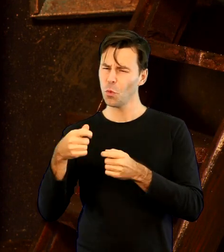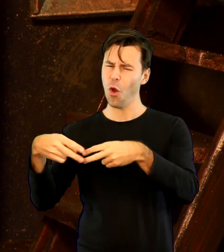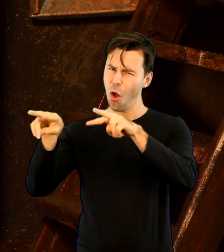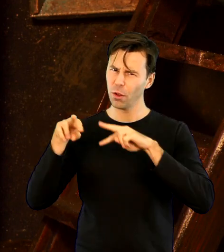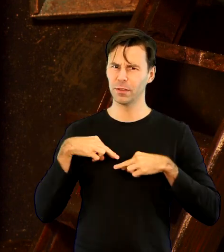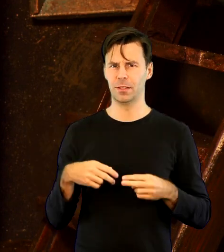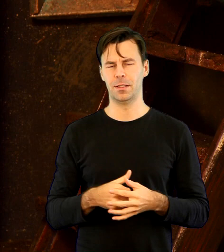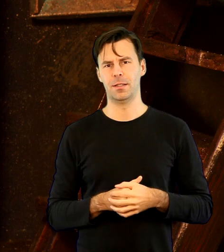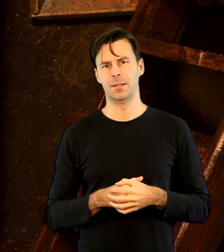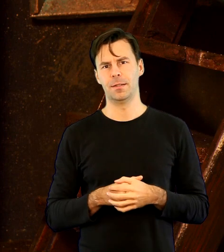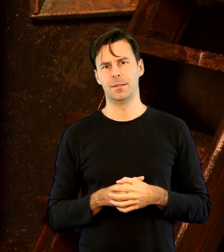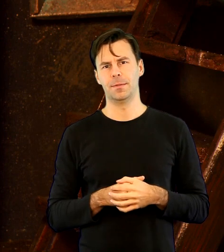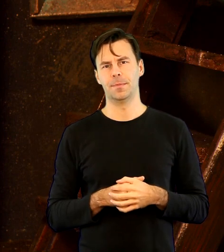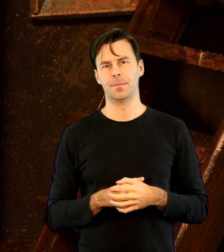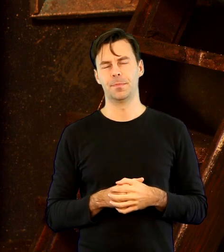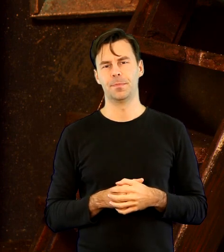nas.